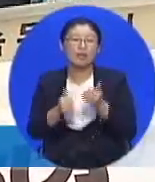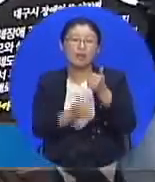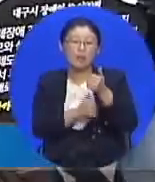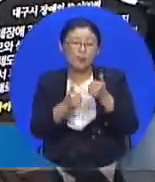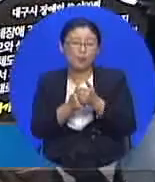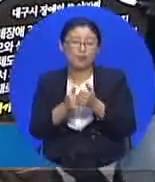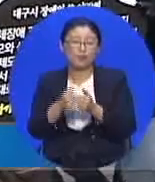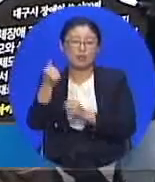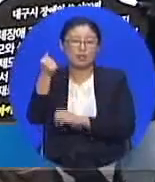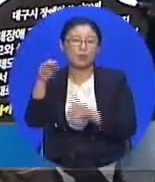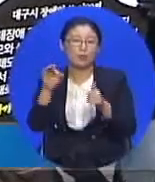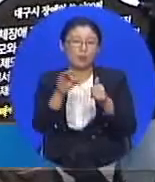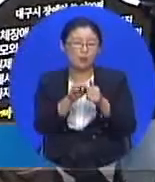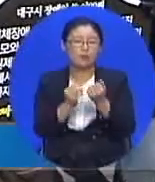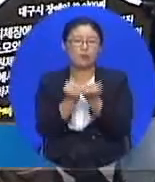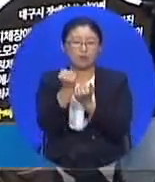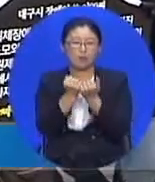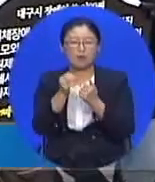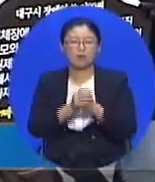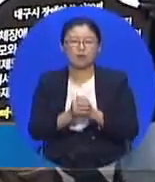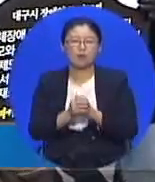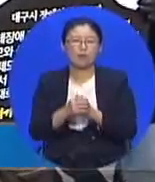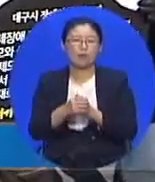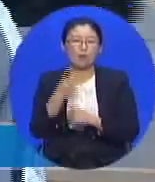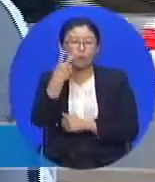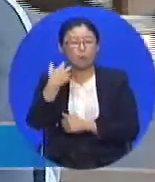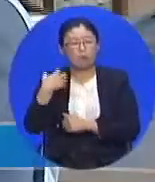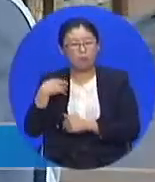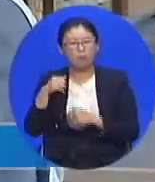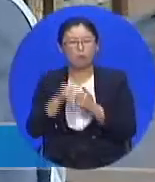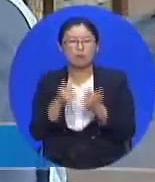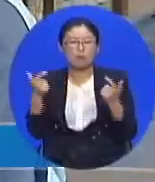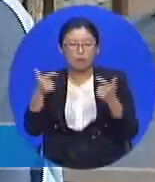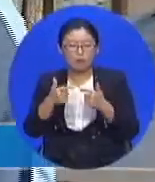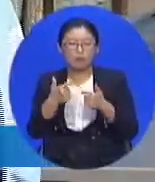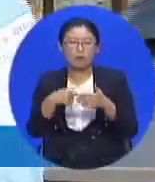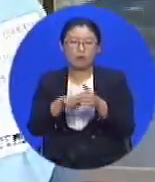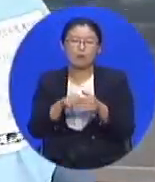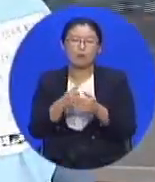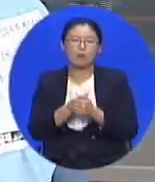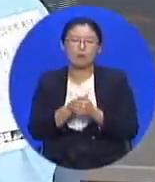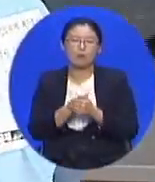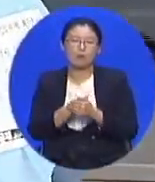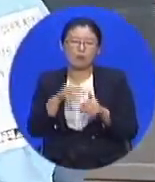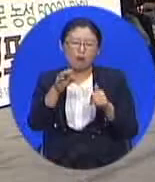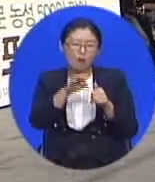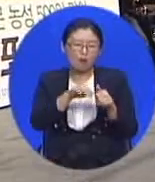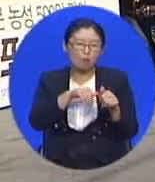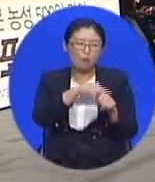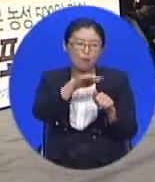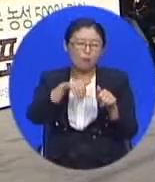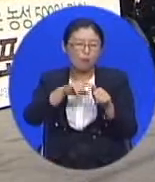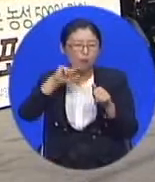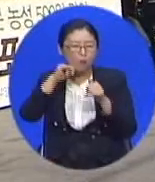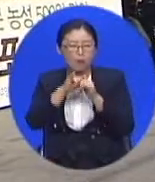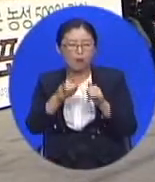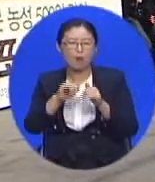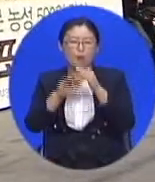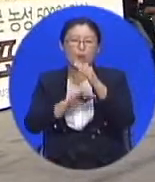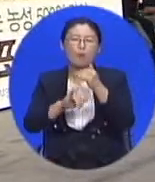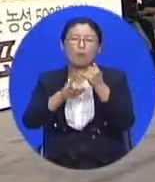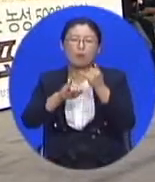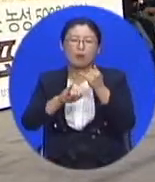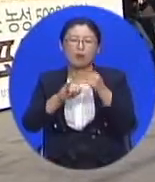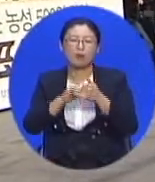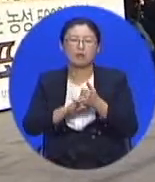개정안을 설명하며 부양의무자 기준 완화를 통해 기초수급자 사각지대를 없애겠다는 박근혜 대통령의 공약이 지켜지지